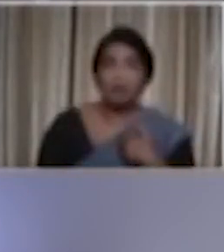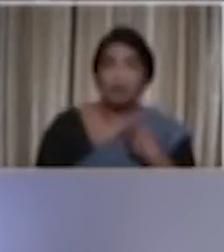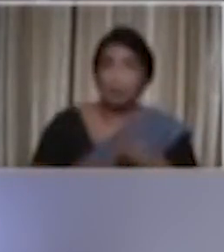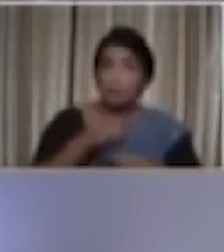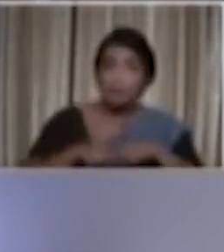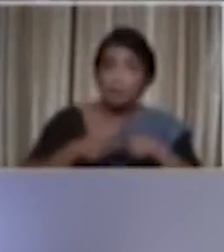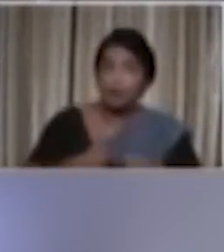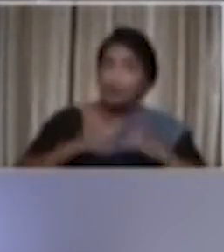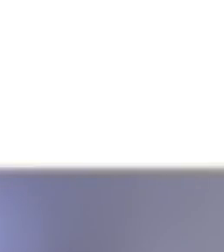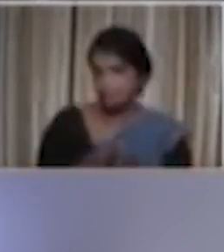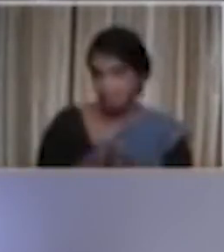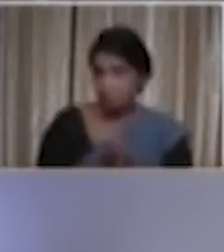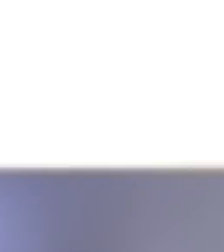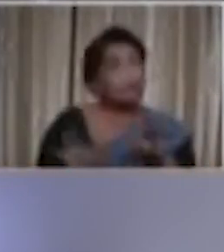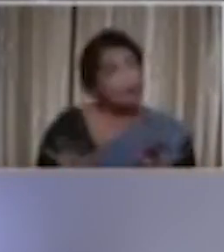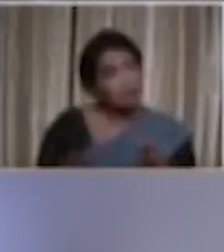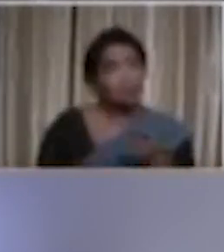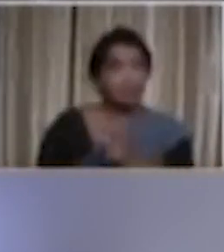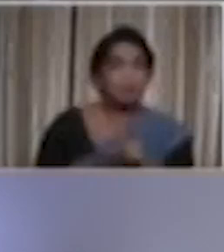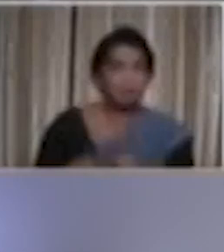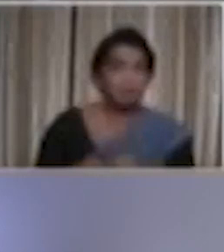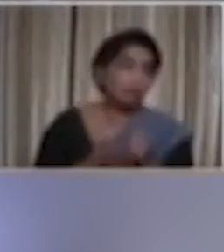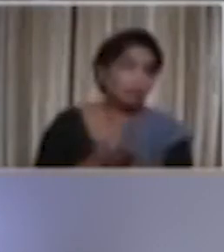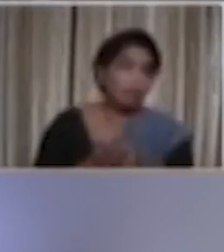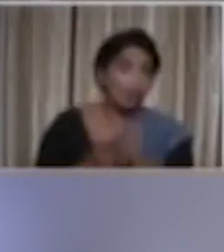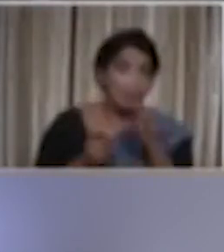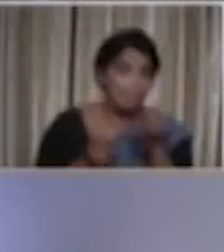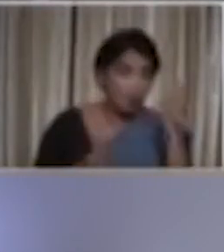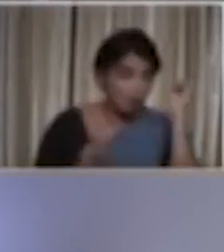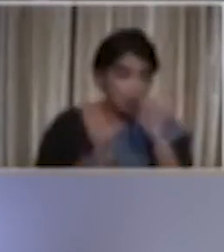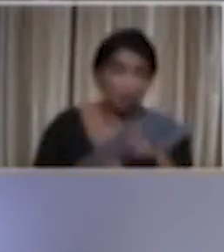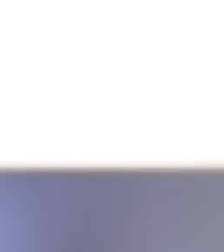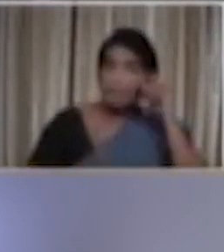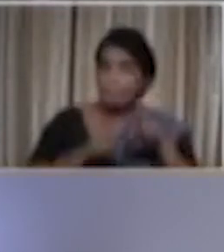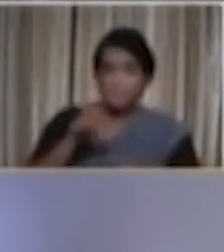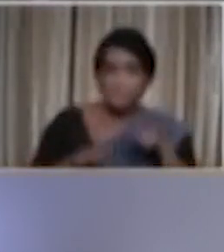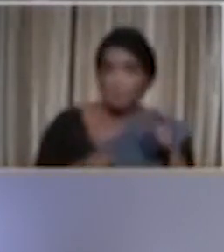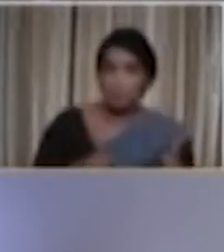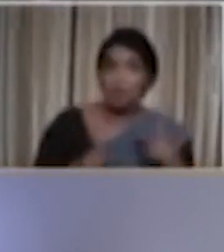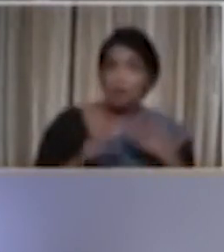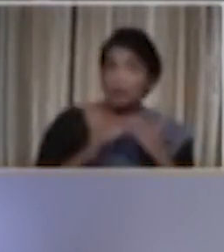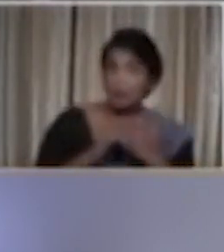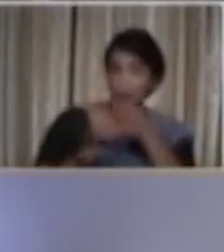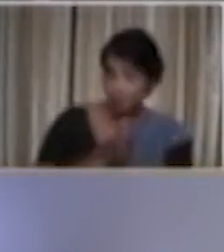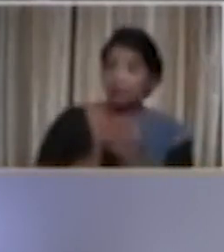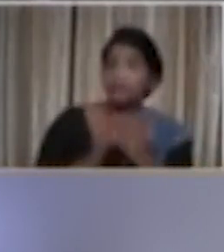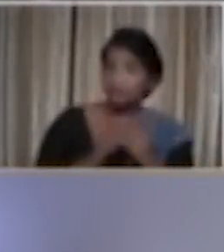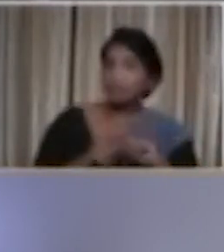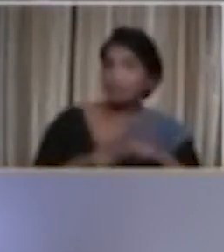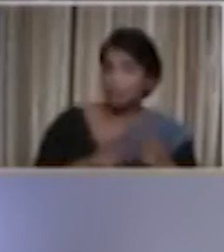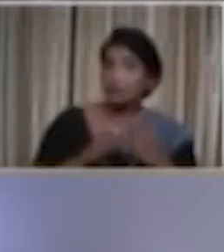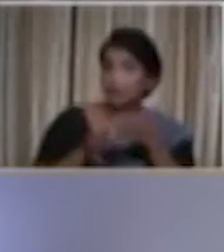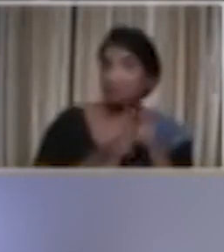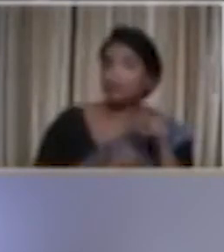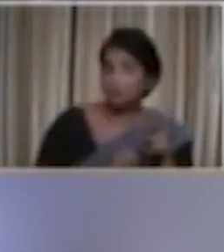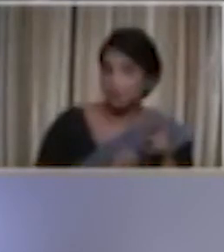අඩු කර ගැනීම සඳහා කටයුතු කළ යුතුයි. එහෙම නැති වුණොත් මේක සම්පූර්ණ මුදල දැම්මොත් මම හිතන්නේ මේ රටේ ජනතාව අපේ ගෙවල් ගිනි තිබ්බා ඊළඟට ගිනි තියන්න